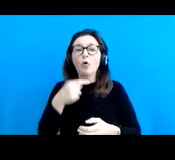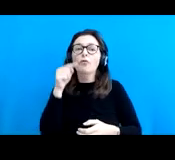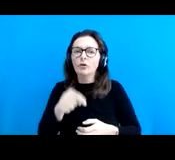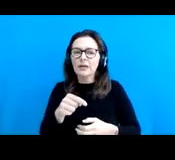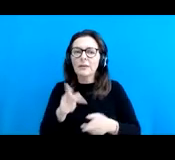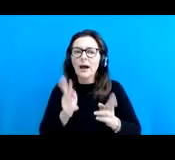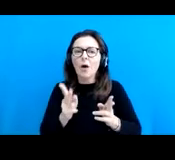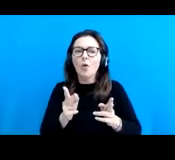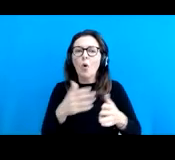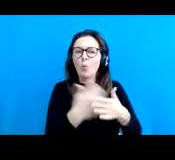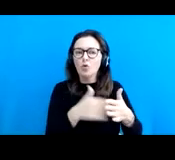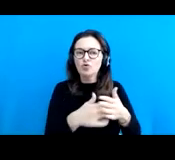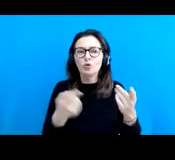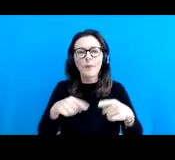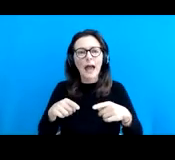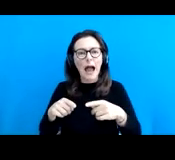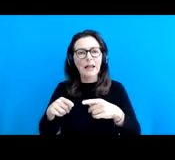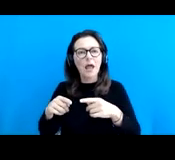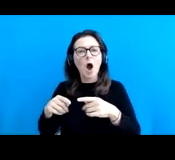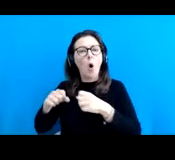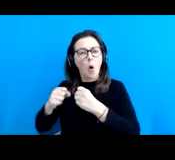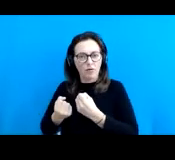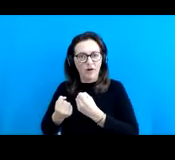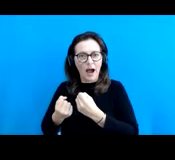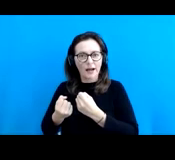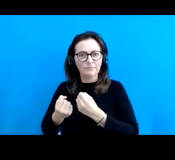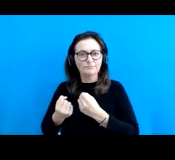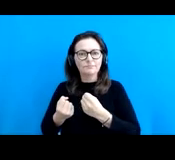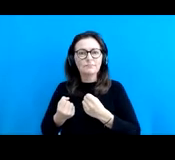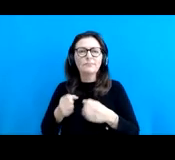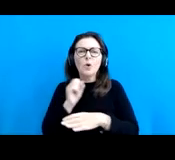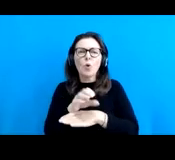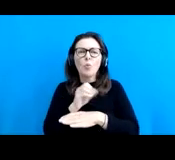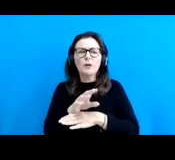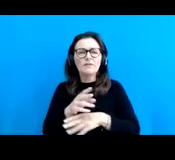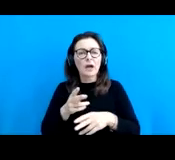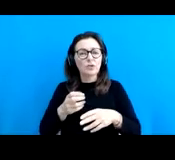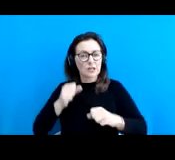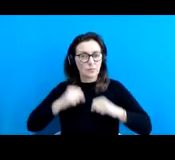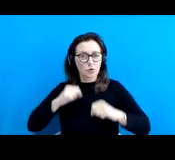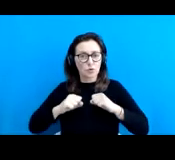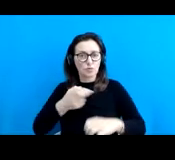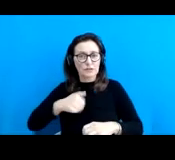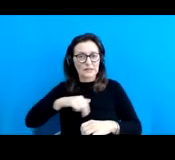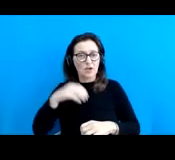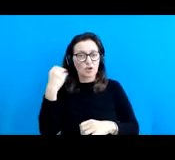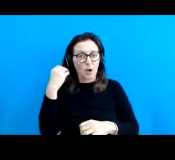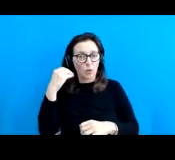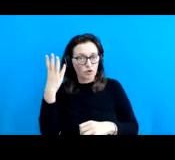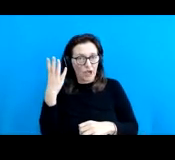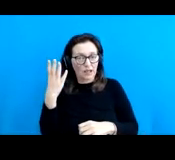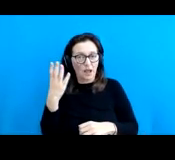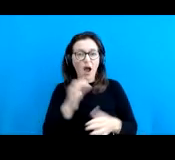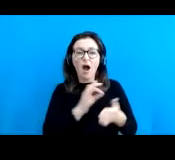in okvare ter njihove posledice vplivajo na zmožnost našega učenja, tistega